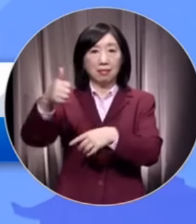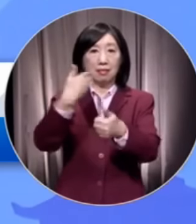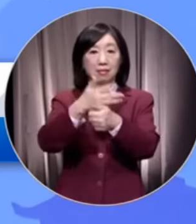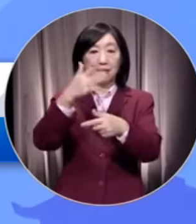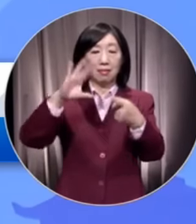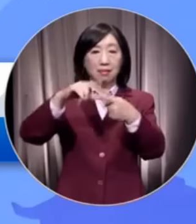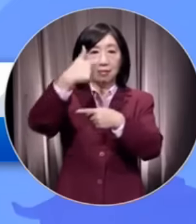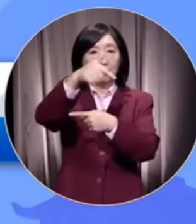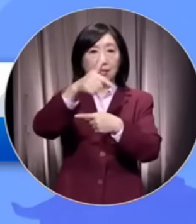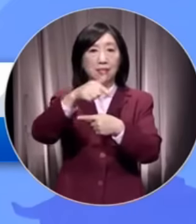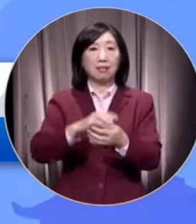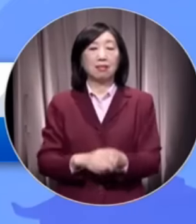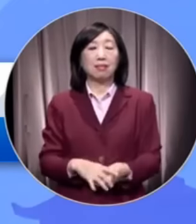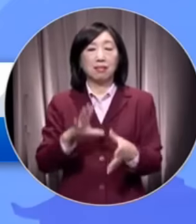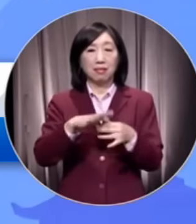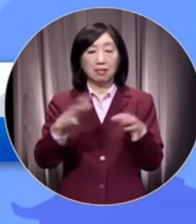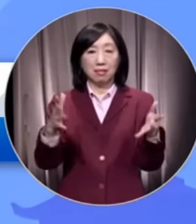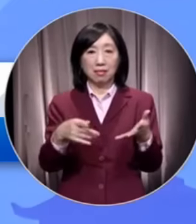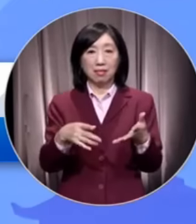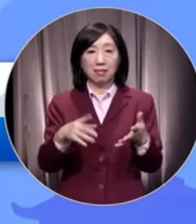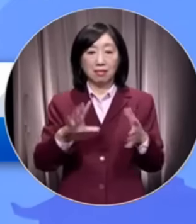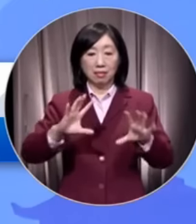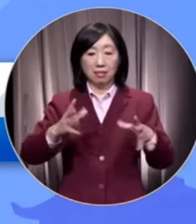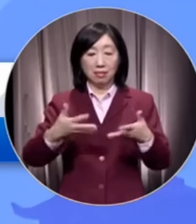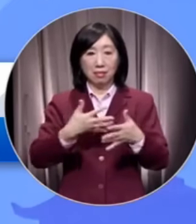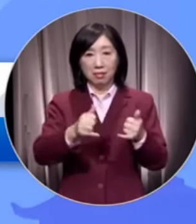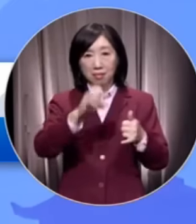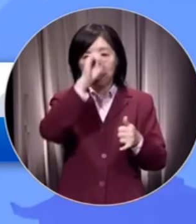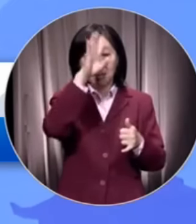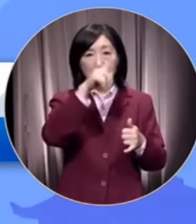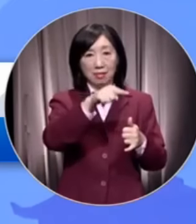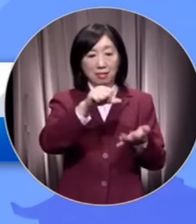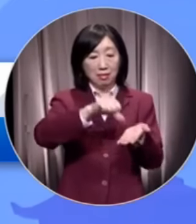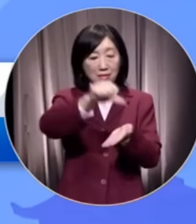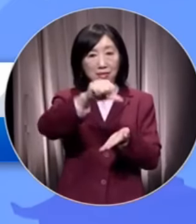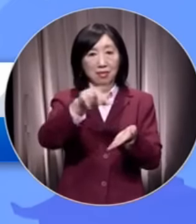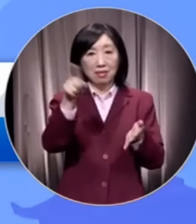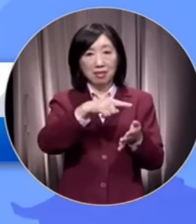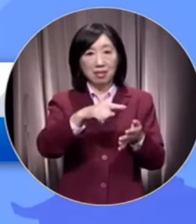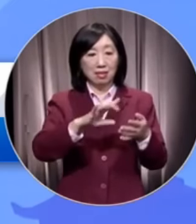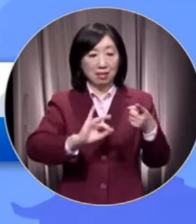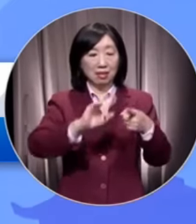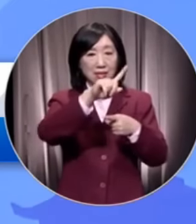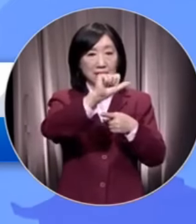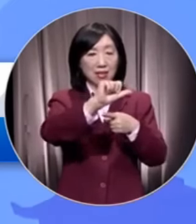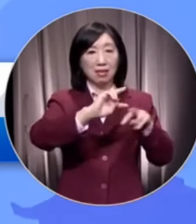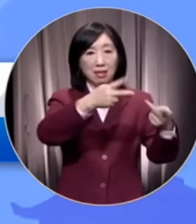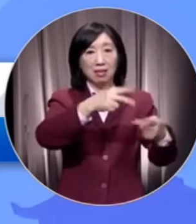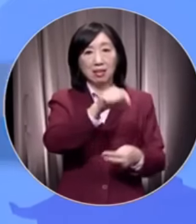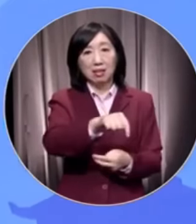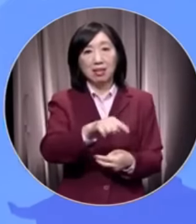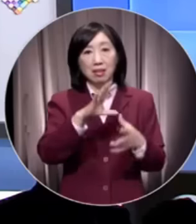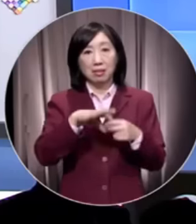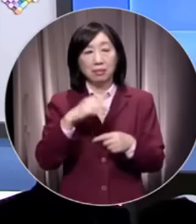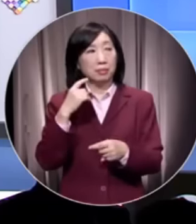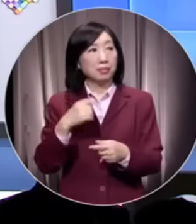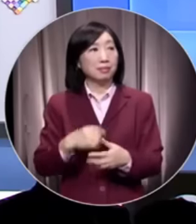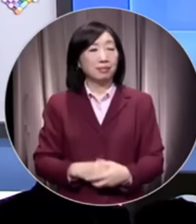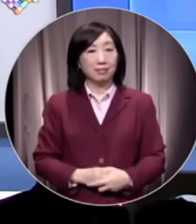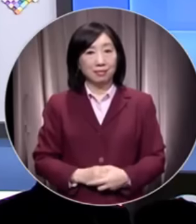15%。国民党执政的5次只调了15%。那我想问一下，就是说，